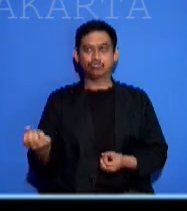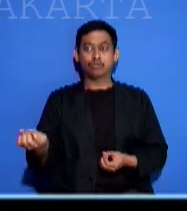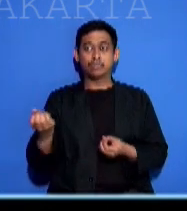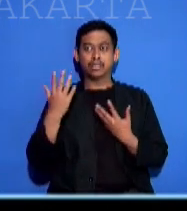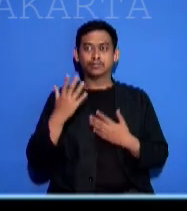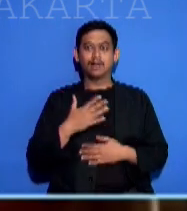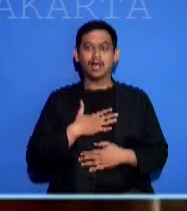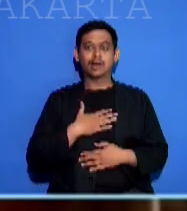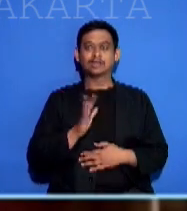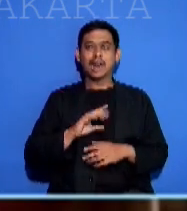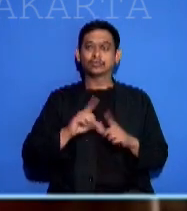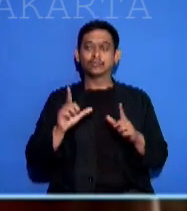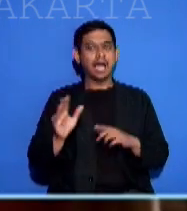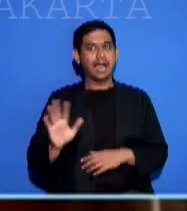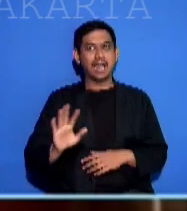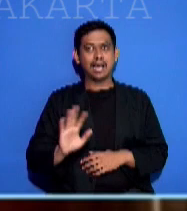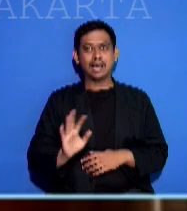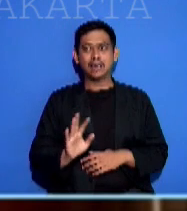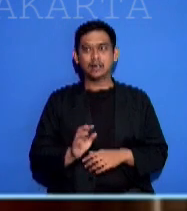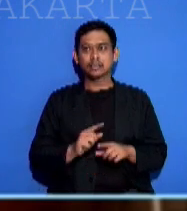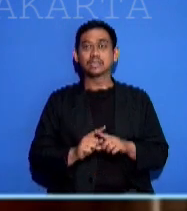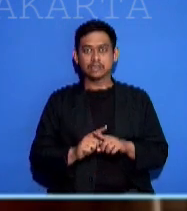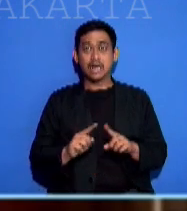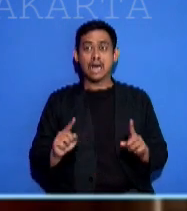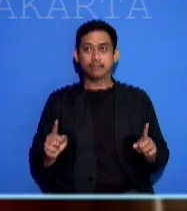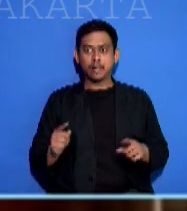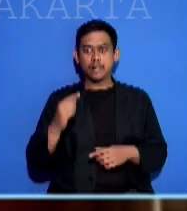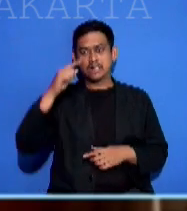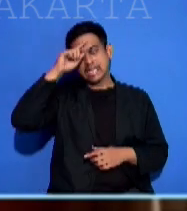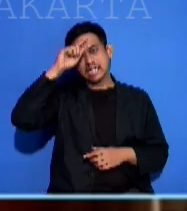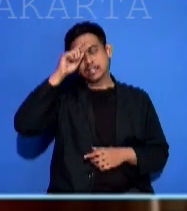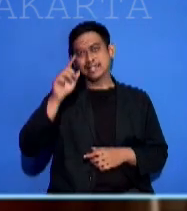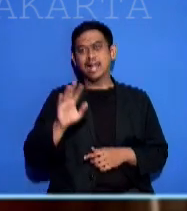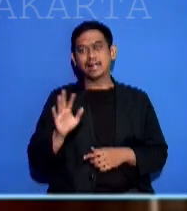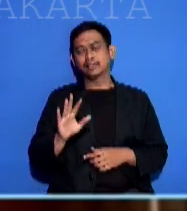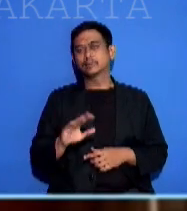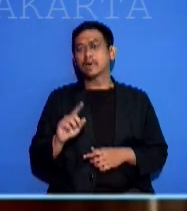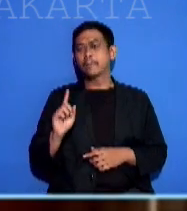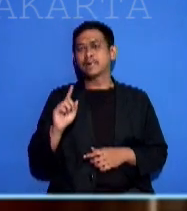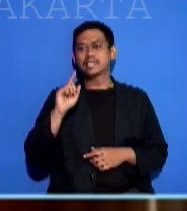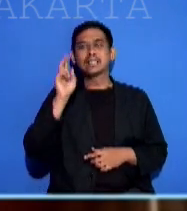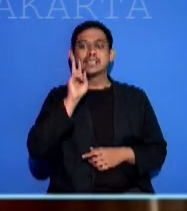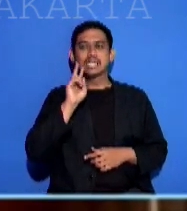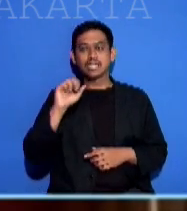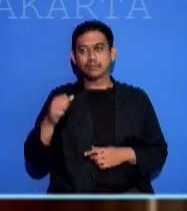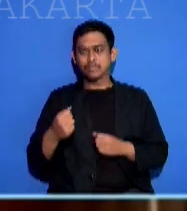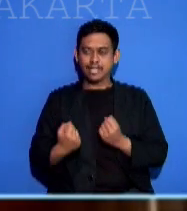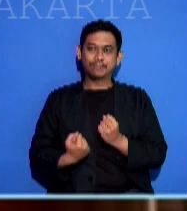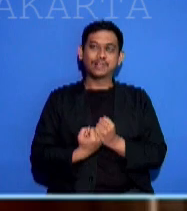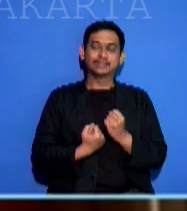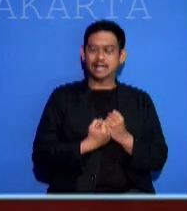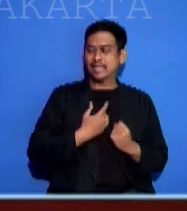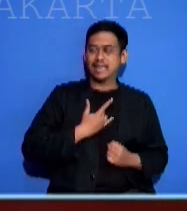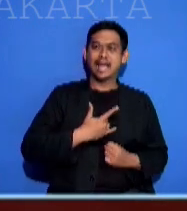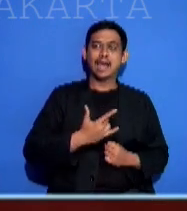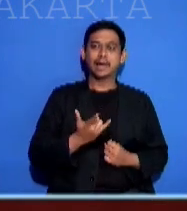DPRD. Meski tidak terpilih, Indardi tidak stres karena ia tetap didukung istri dan anak-anaknya, bersama keluarga besar dan